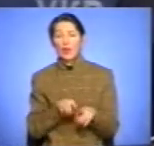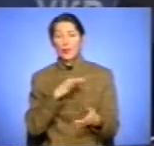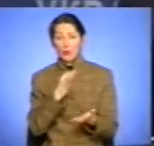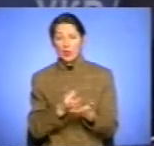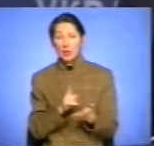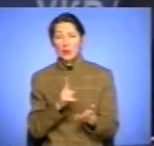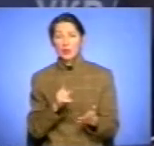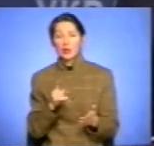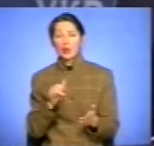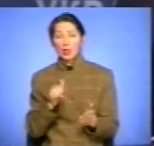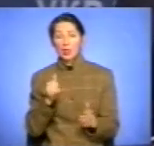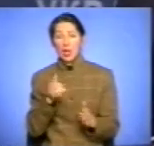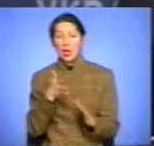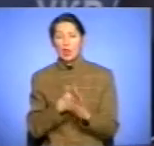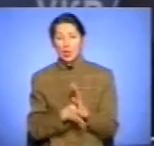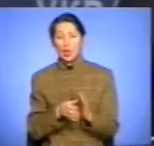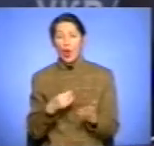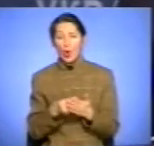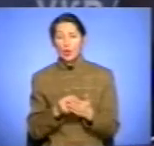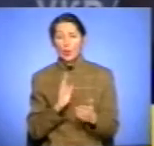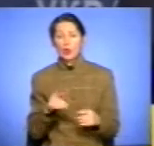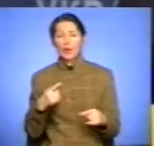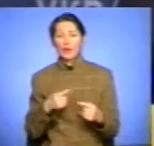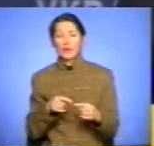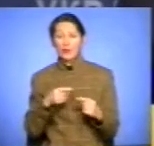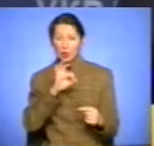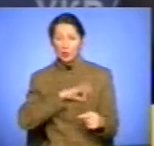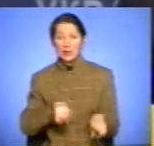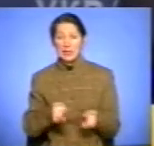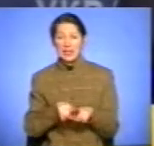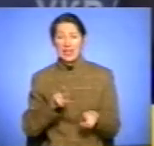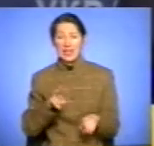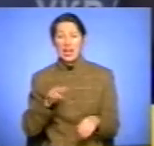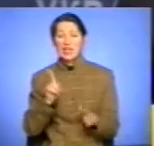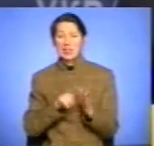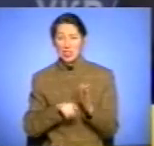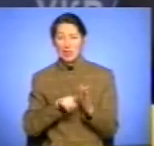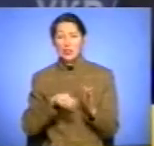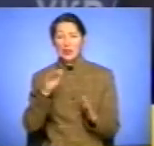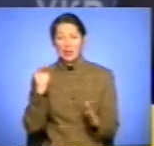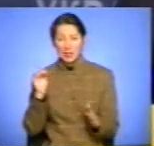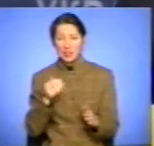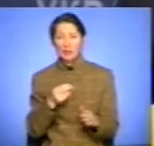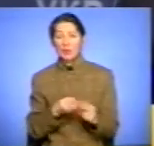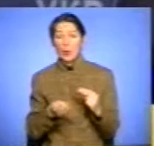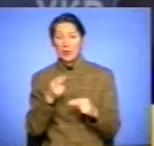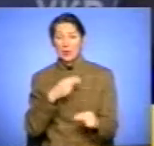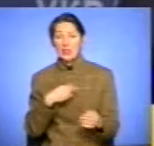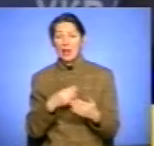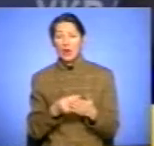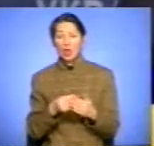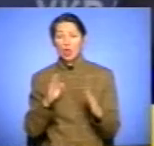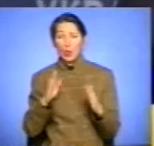будуть використовуватись такі інструменти як здешевлена кредитів компенсація вартості побудованих